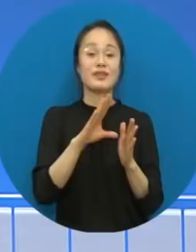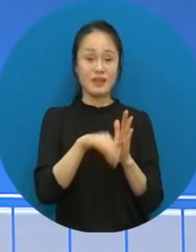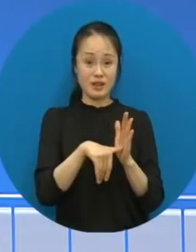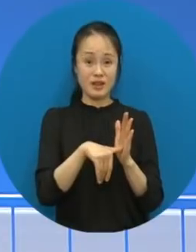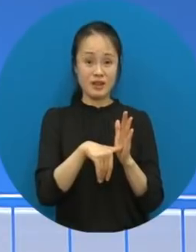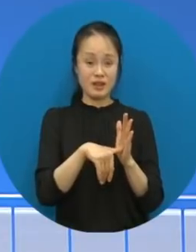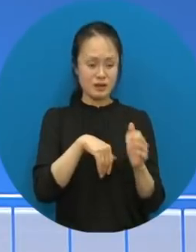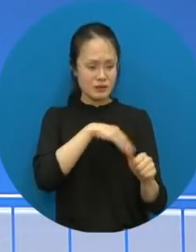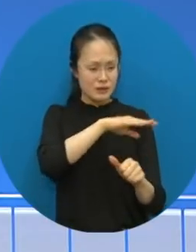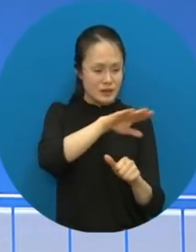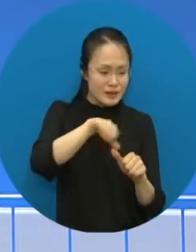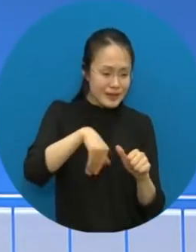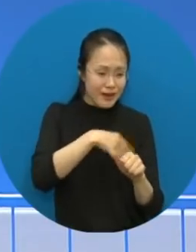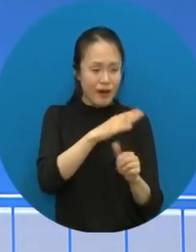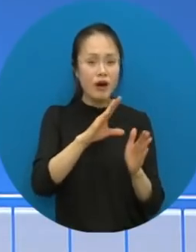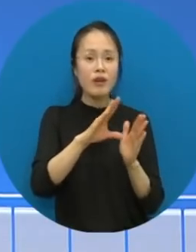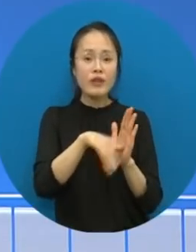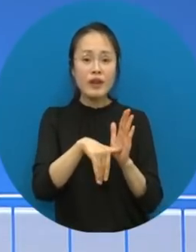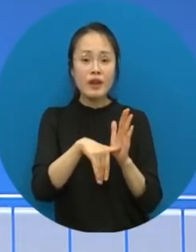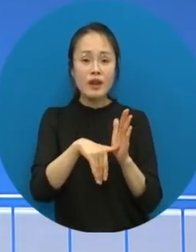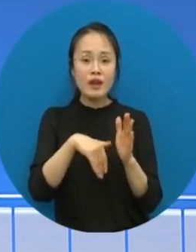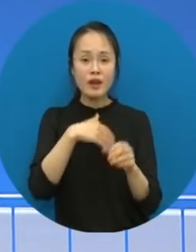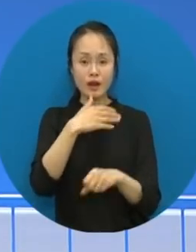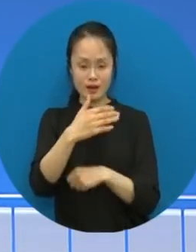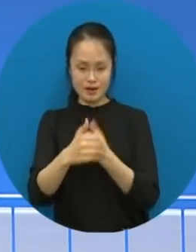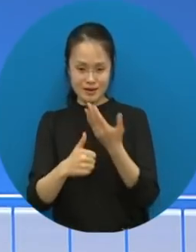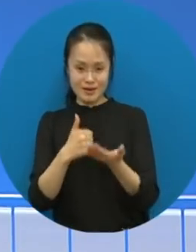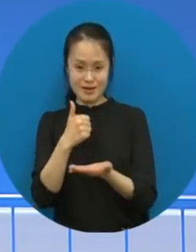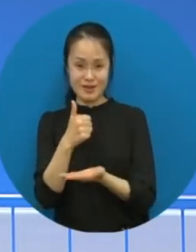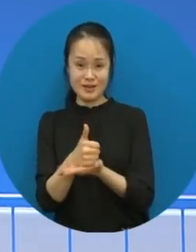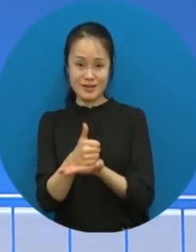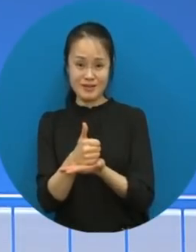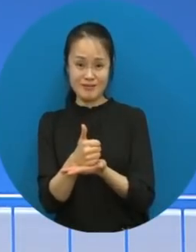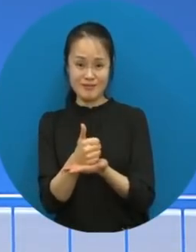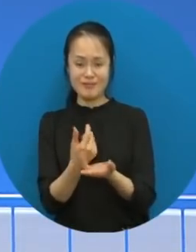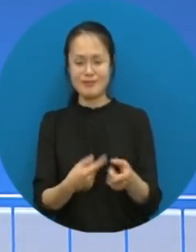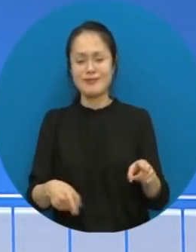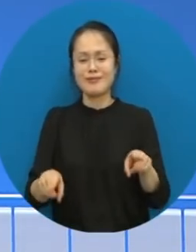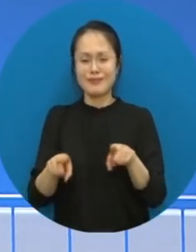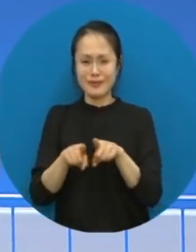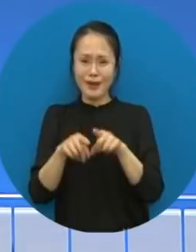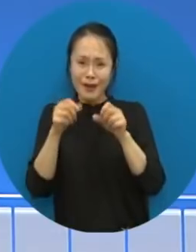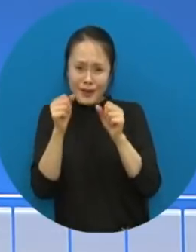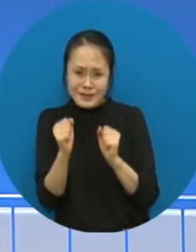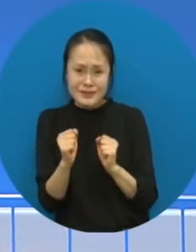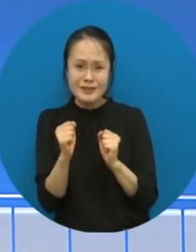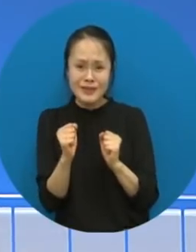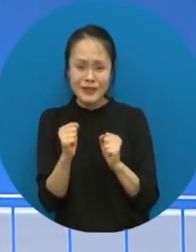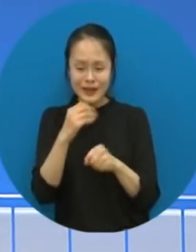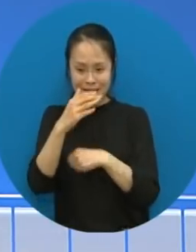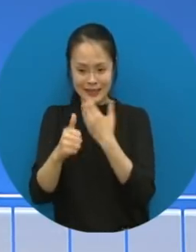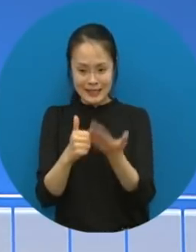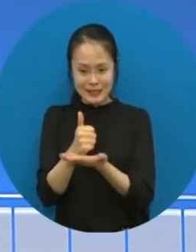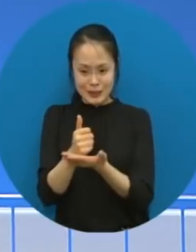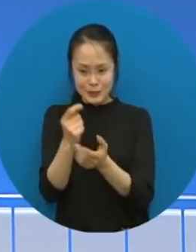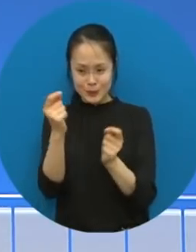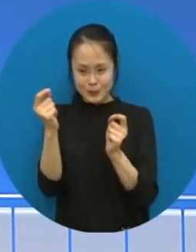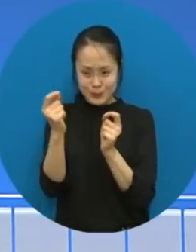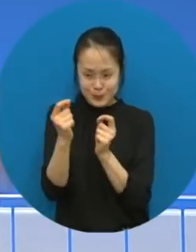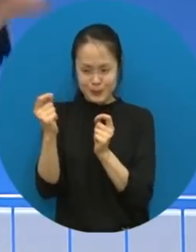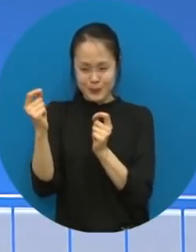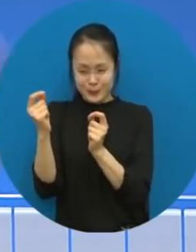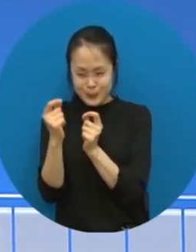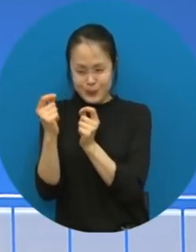사실은 하나님께서 옆에서 그래 한 걸음 두 걸음 간다 간다 아버지가 더 조조하시는 거죠.